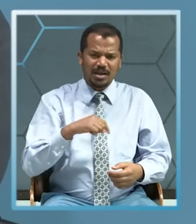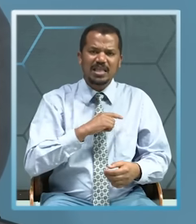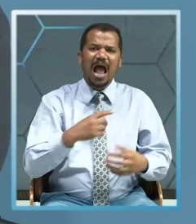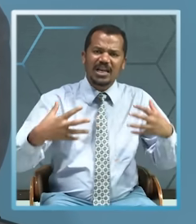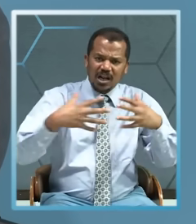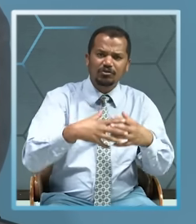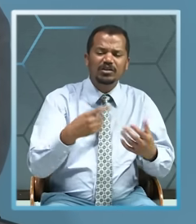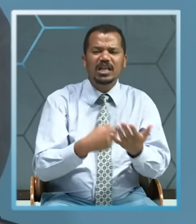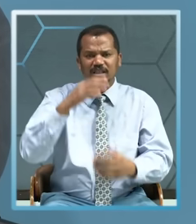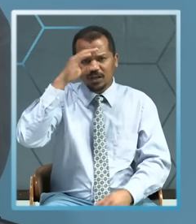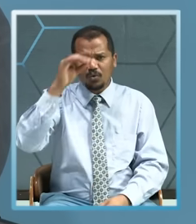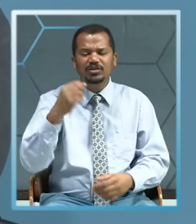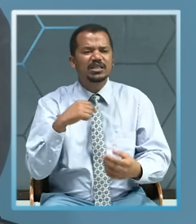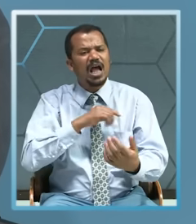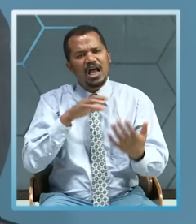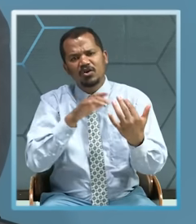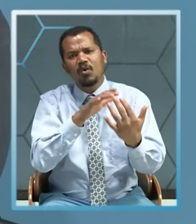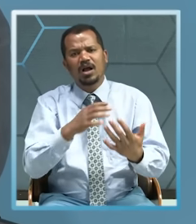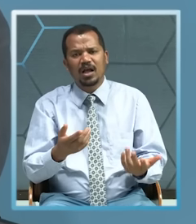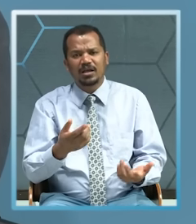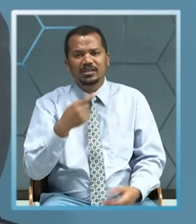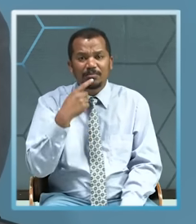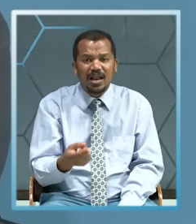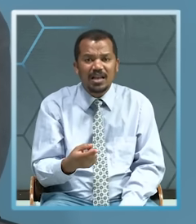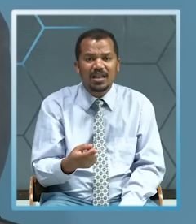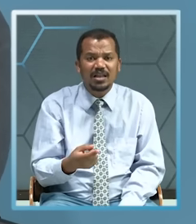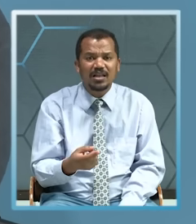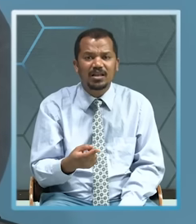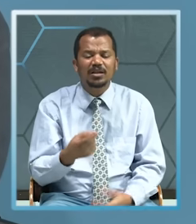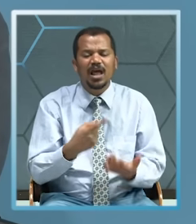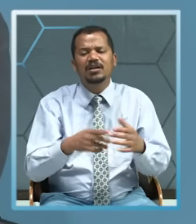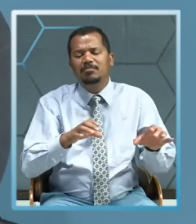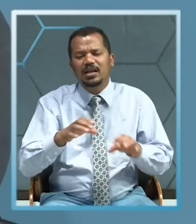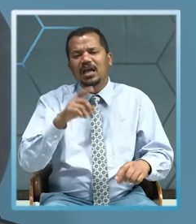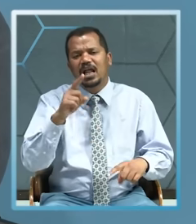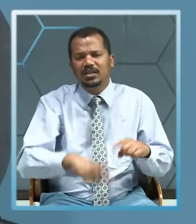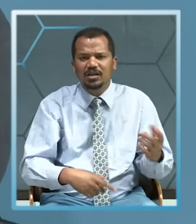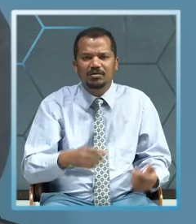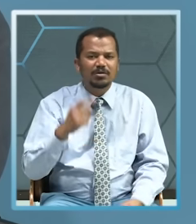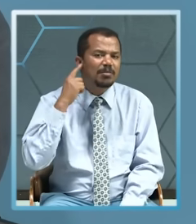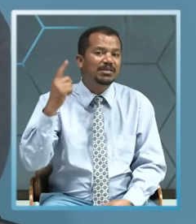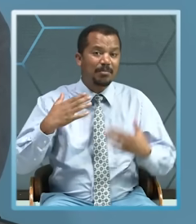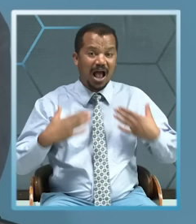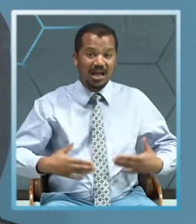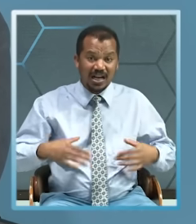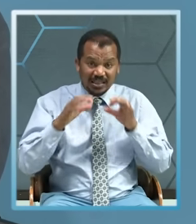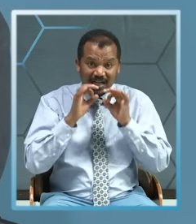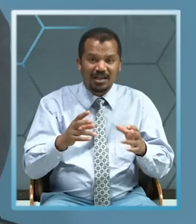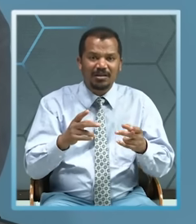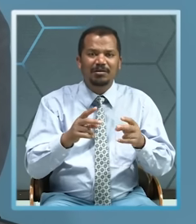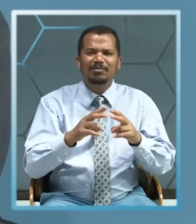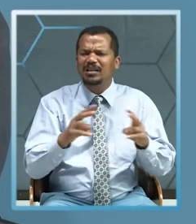አደረጁንና እነዚህን ሰዎች እንዋጋ እንመክት ሲባል ያንንም ማረግ አልተቻለም የሚሰማ ካል